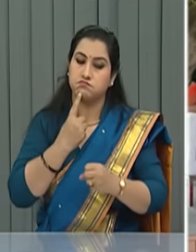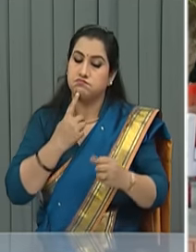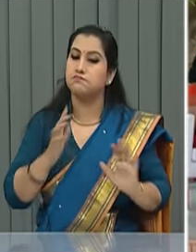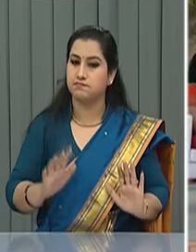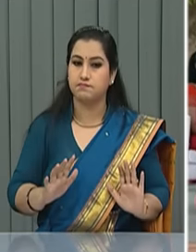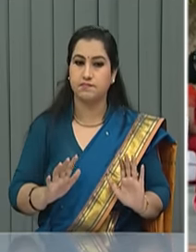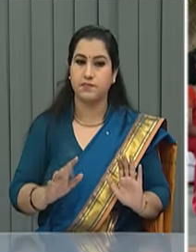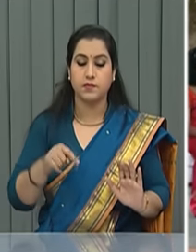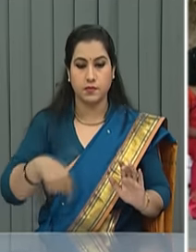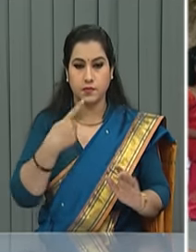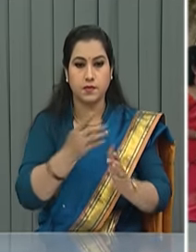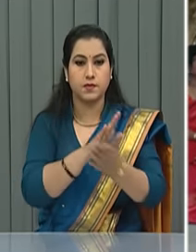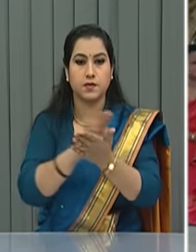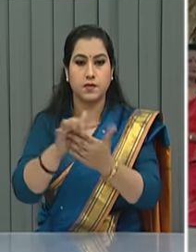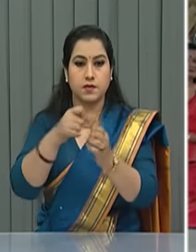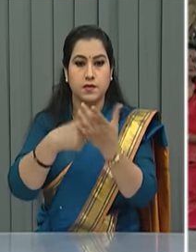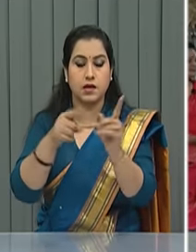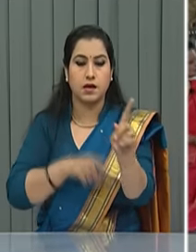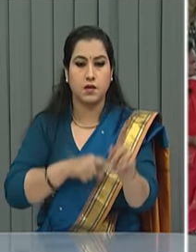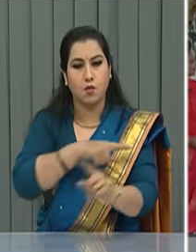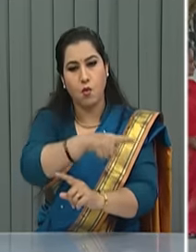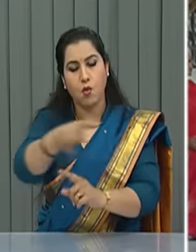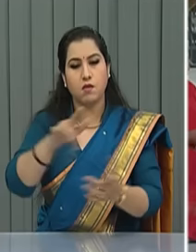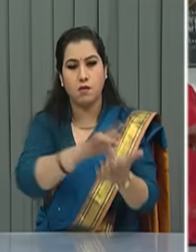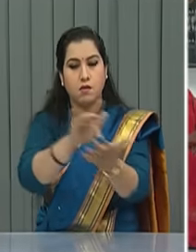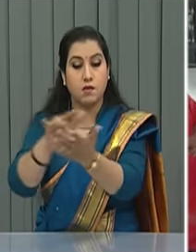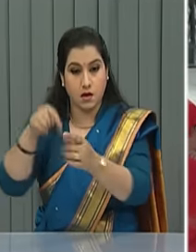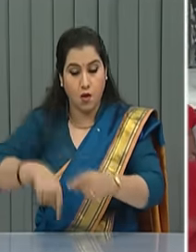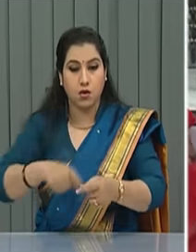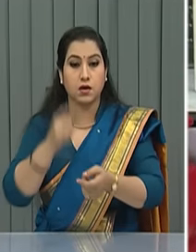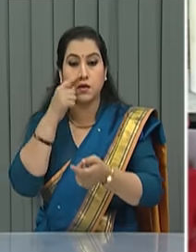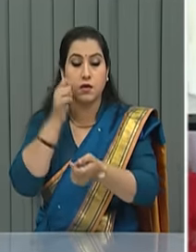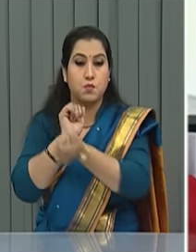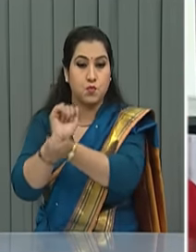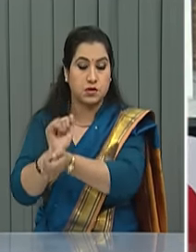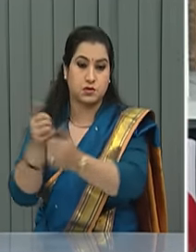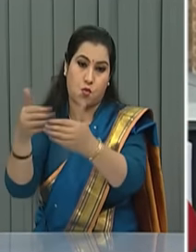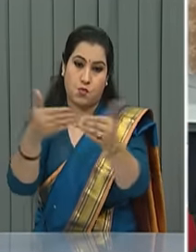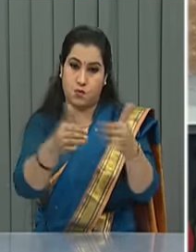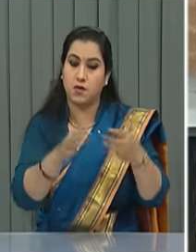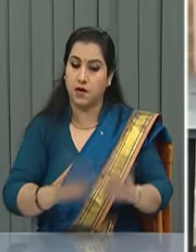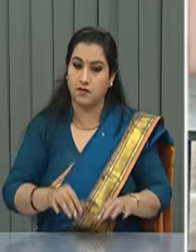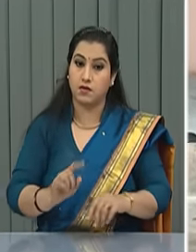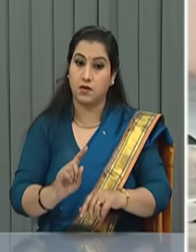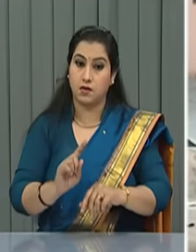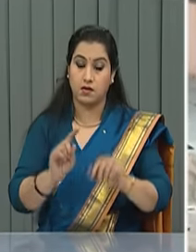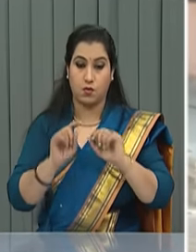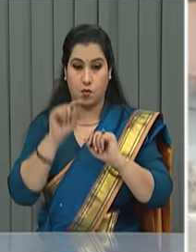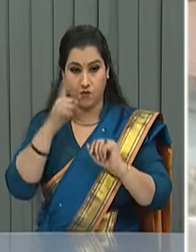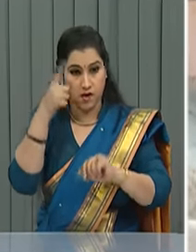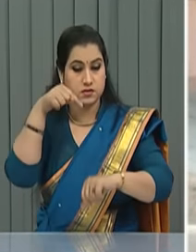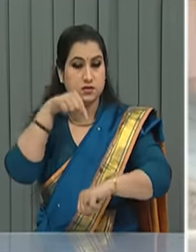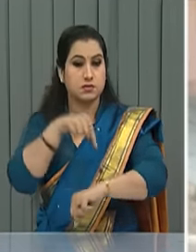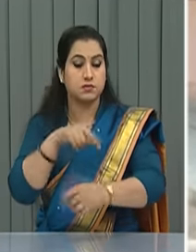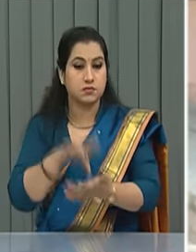यही कहना चाहूंगा कि हरियाणा के हर जिले में आज महिला थाना खुल चुका है, और देश का भी पहला थाना गुड़गांव